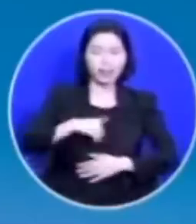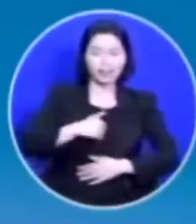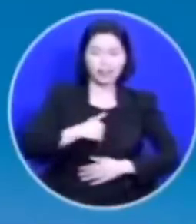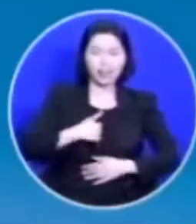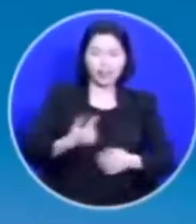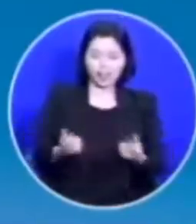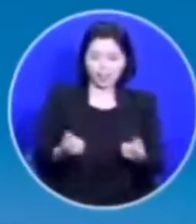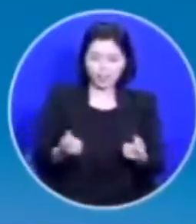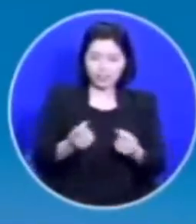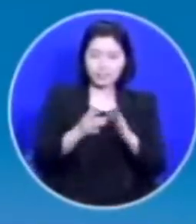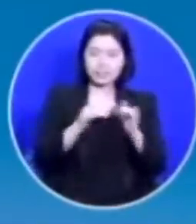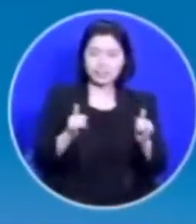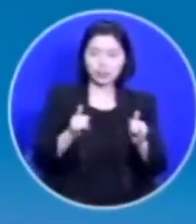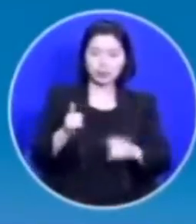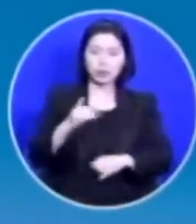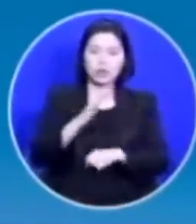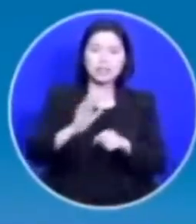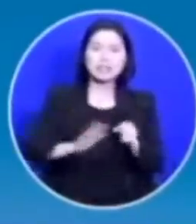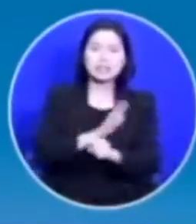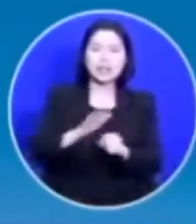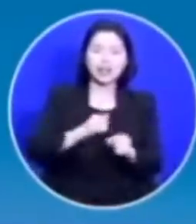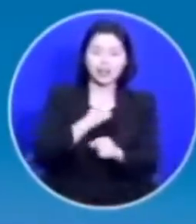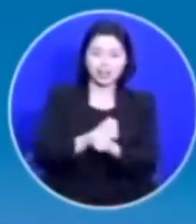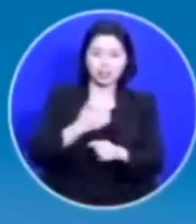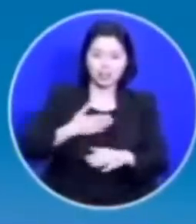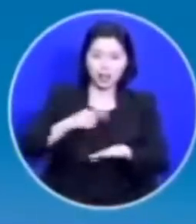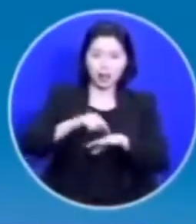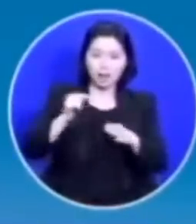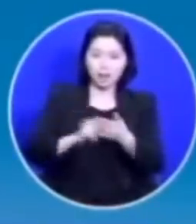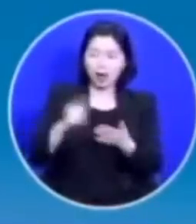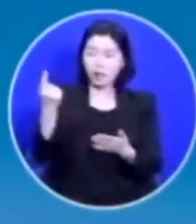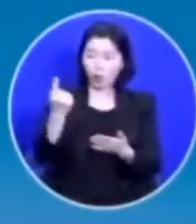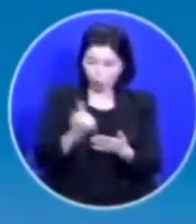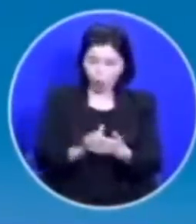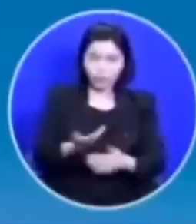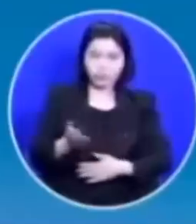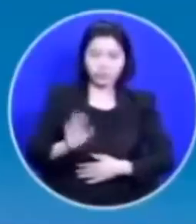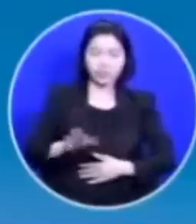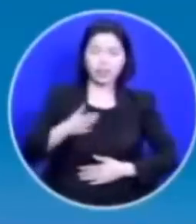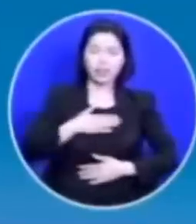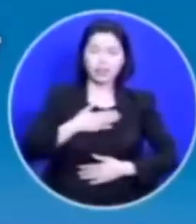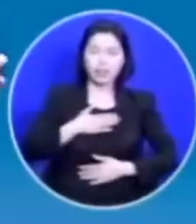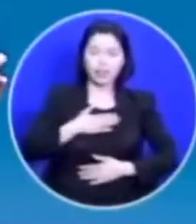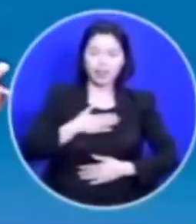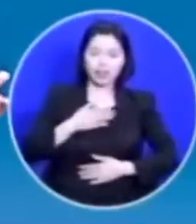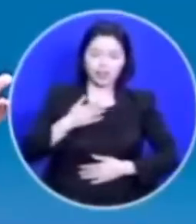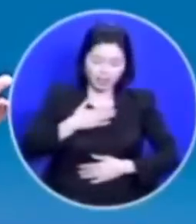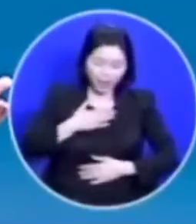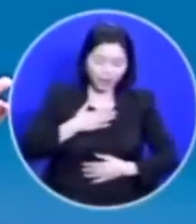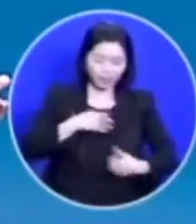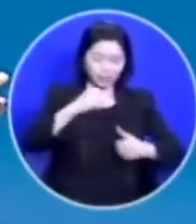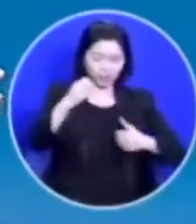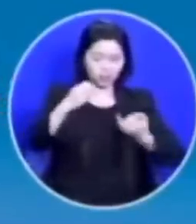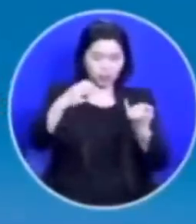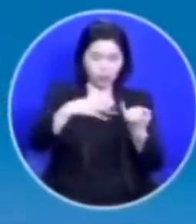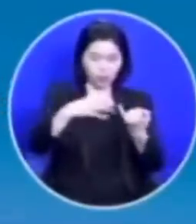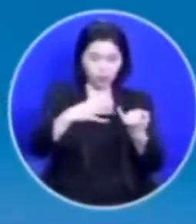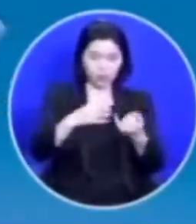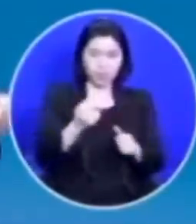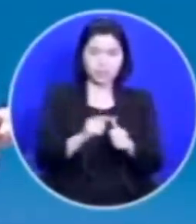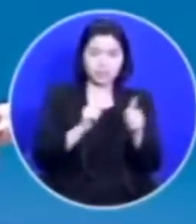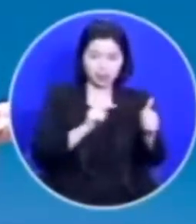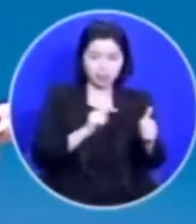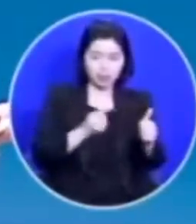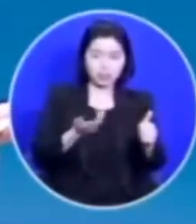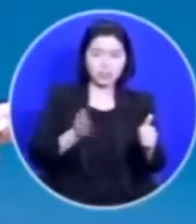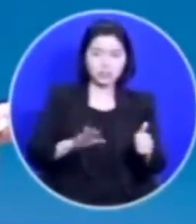자도 하나님이 이렇게 사랑하셔서 내 마음의 오셨는데 내가 나를 구박하는 남편이지만 남편